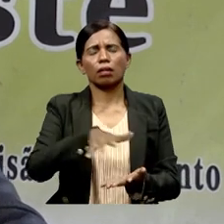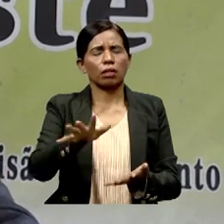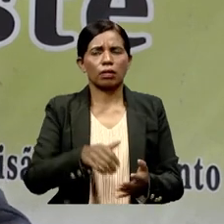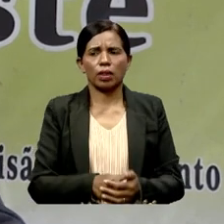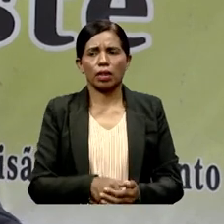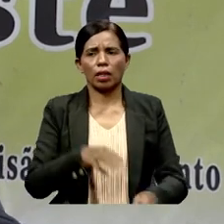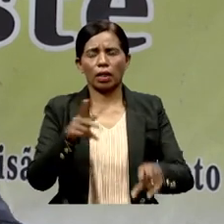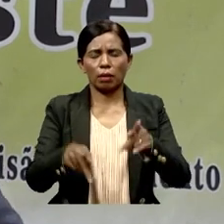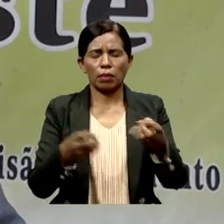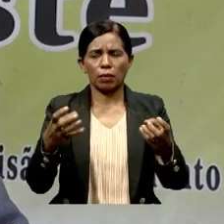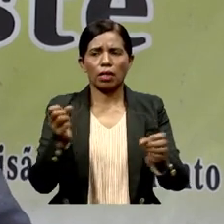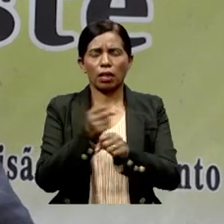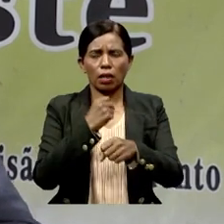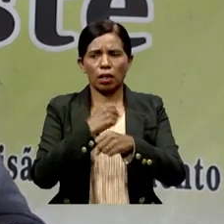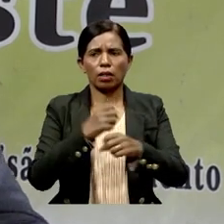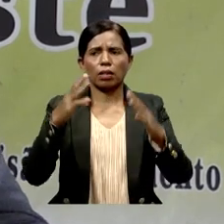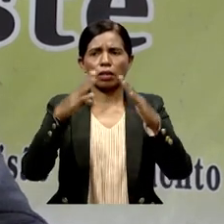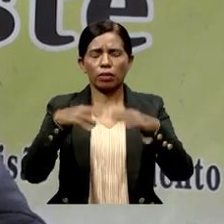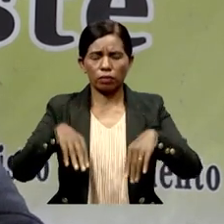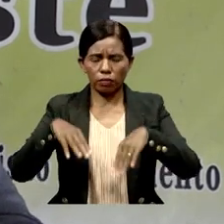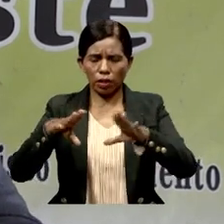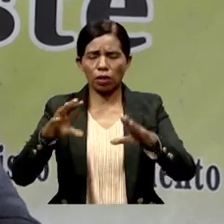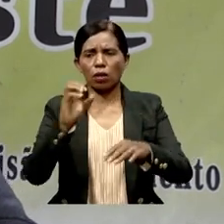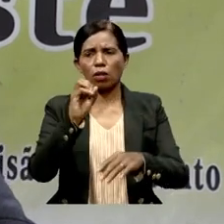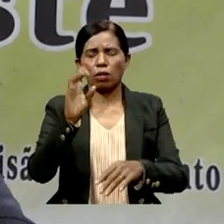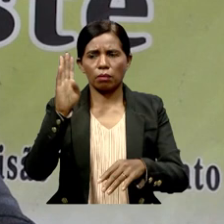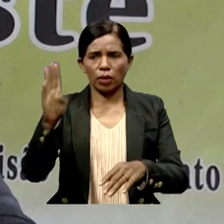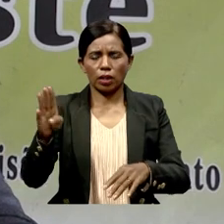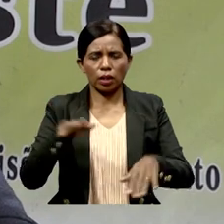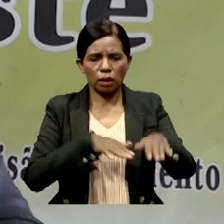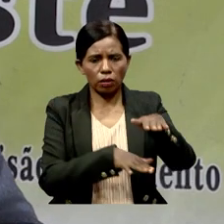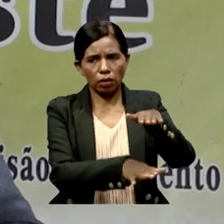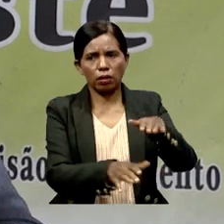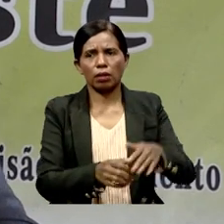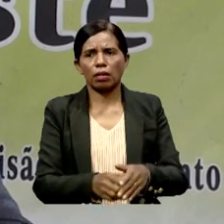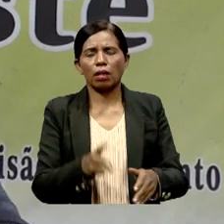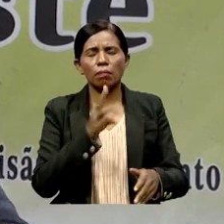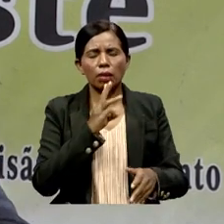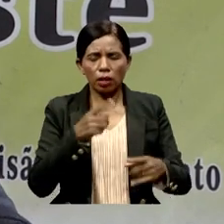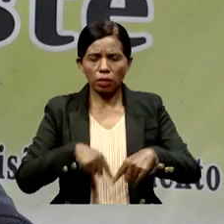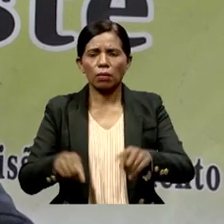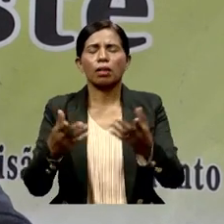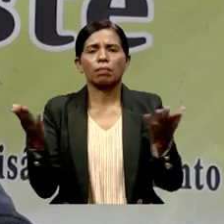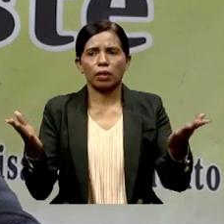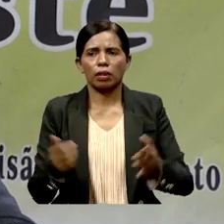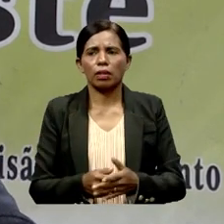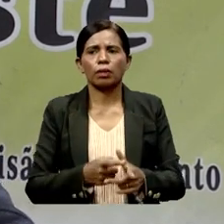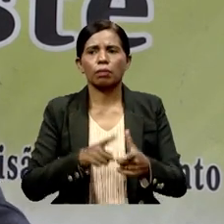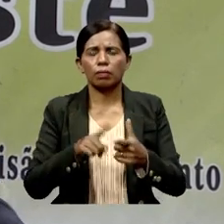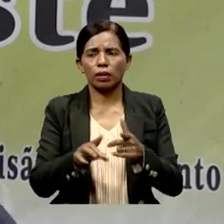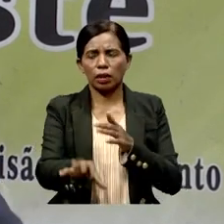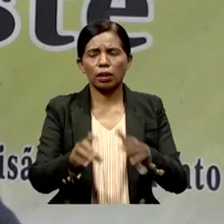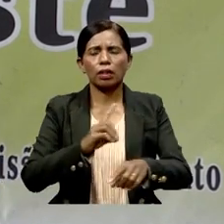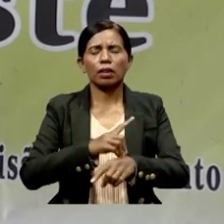Kemudian barak bahalo fan obralan iya baleta leten biena to halai bane be to pos heta ona